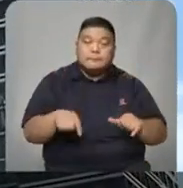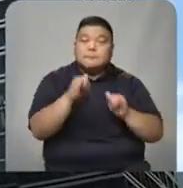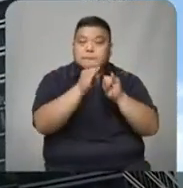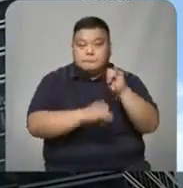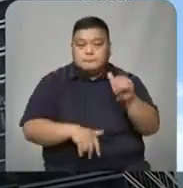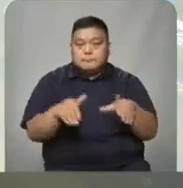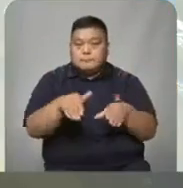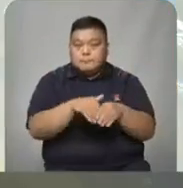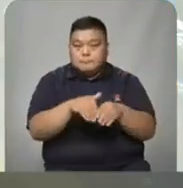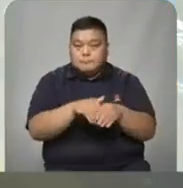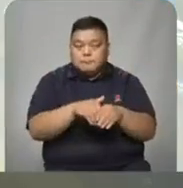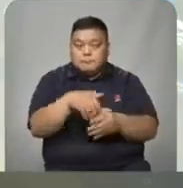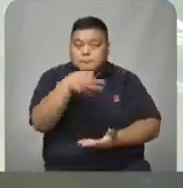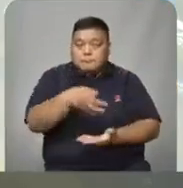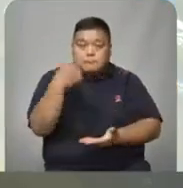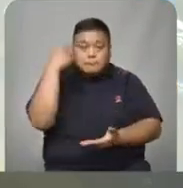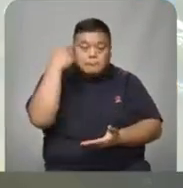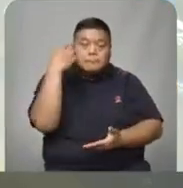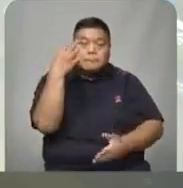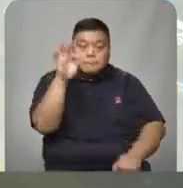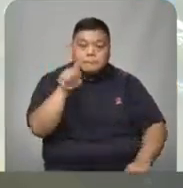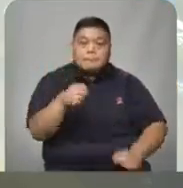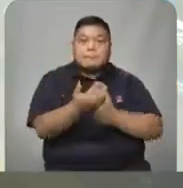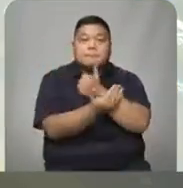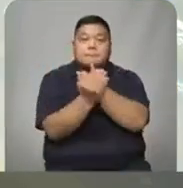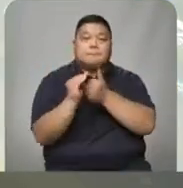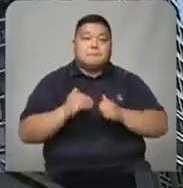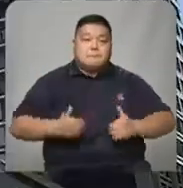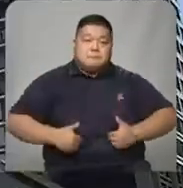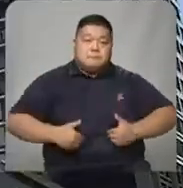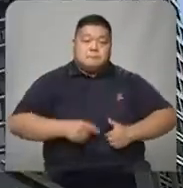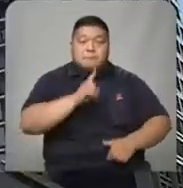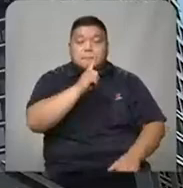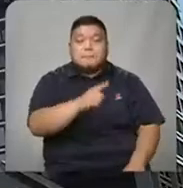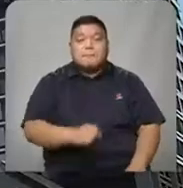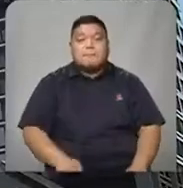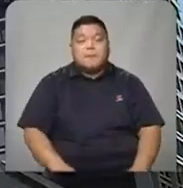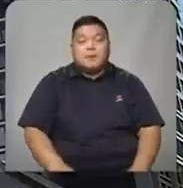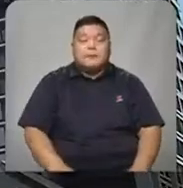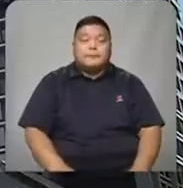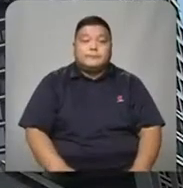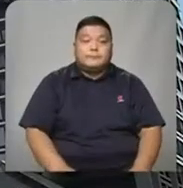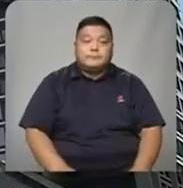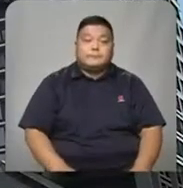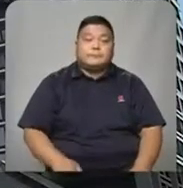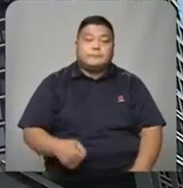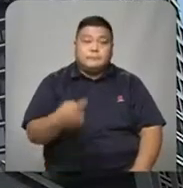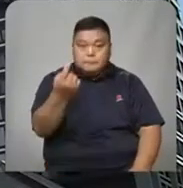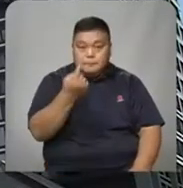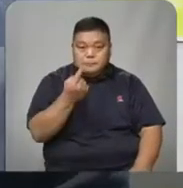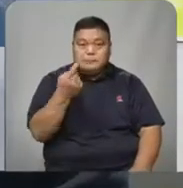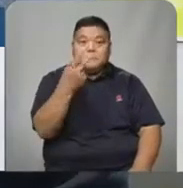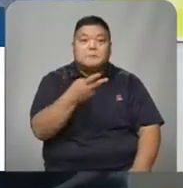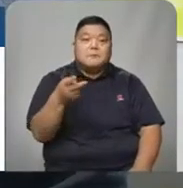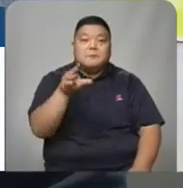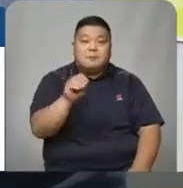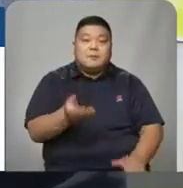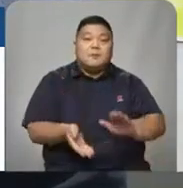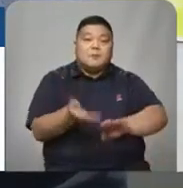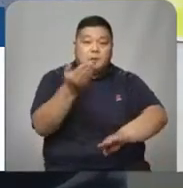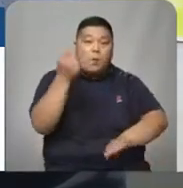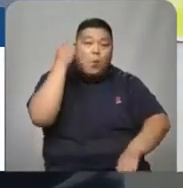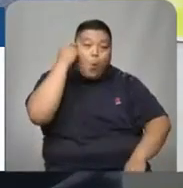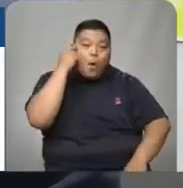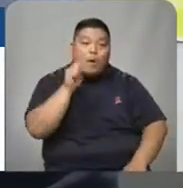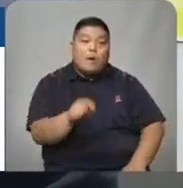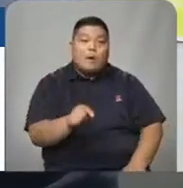역사 문화적 가치를 감안해 보호대책을 세워야 한다는 지적이 나옵니다 이건 2천만명 관광객이 찾아오는 이유도